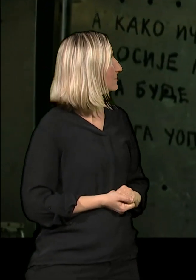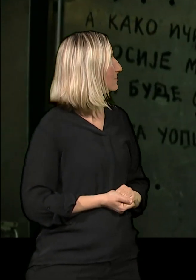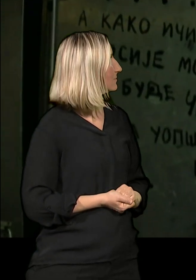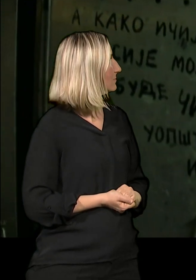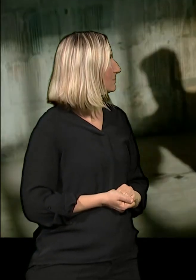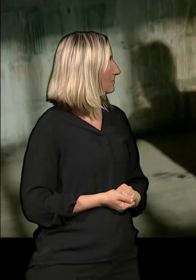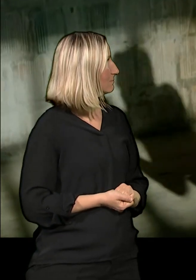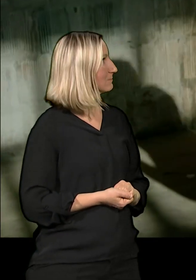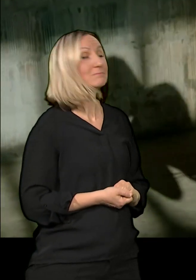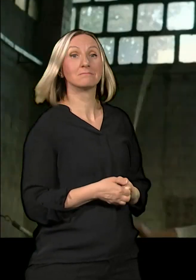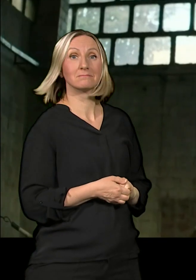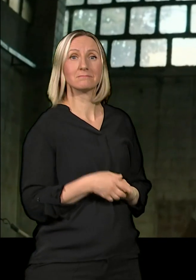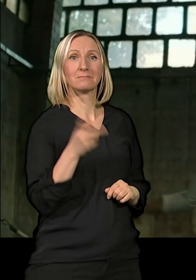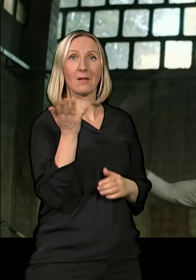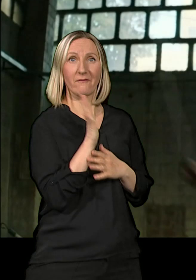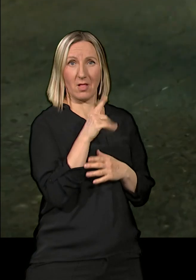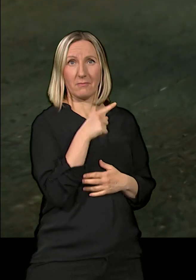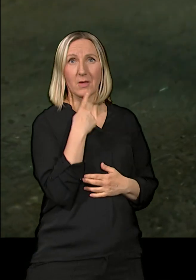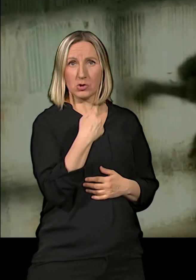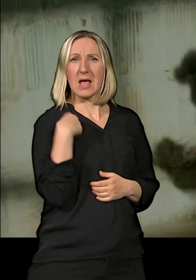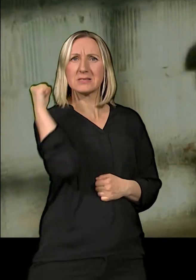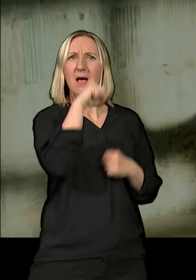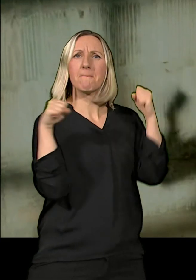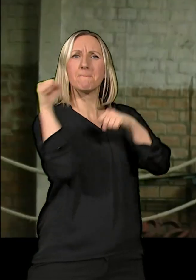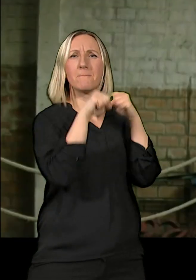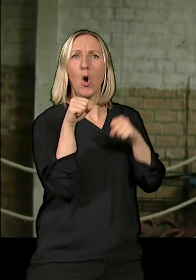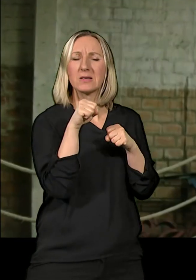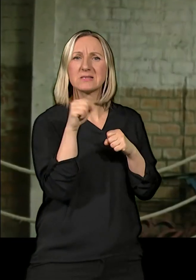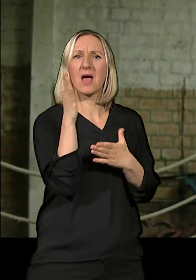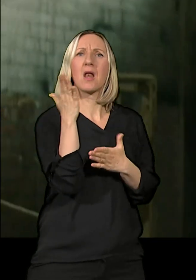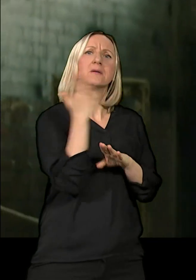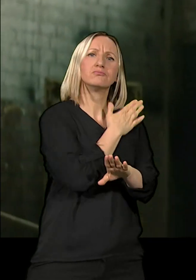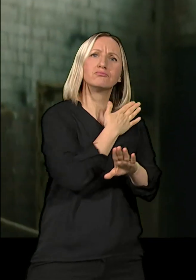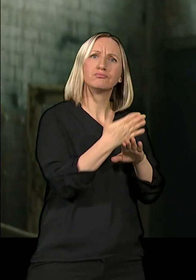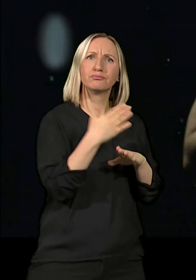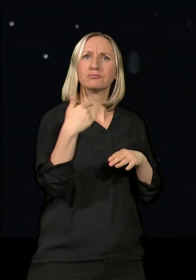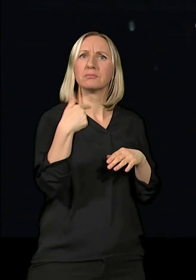Ja sam bokser, a cijelog veka sam mašin bravar, zanatlija.